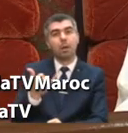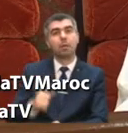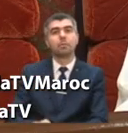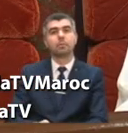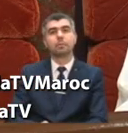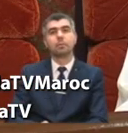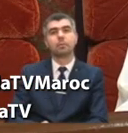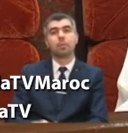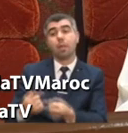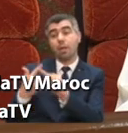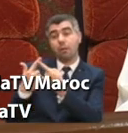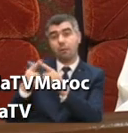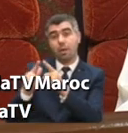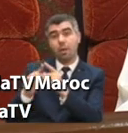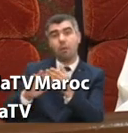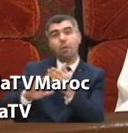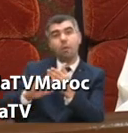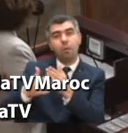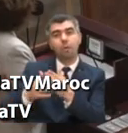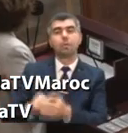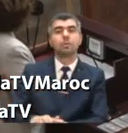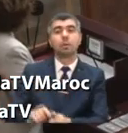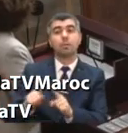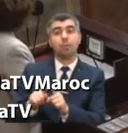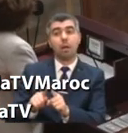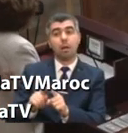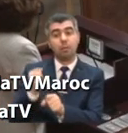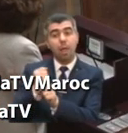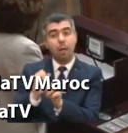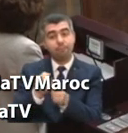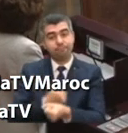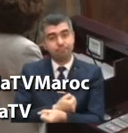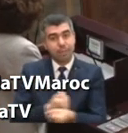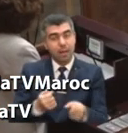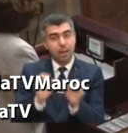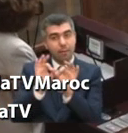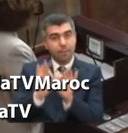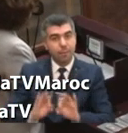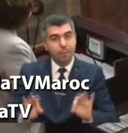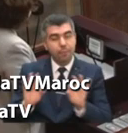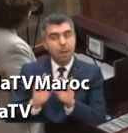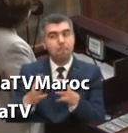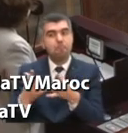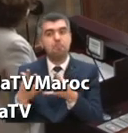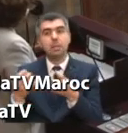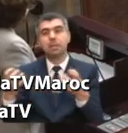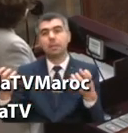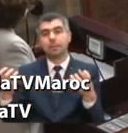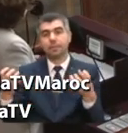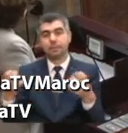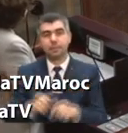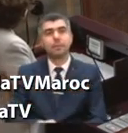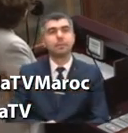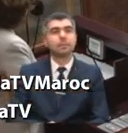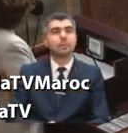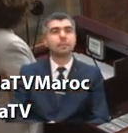بعد فقدان مصدر عيشهم، ذلك أن عددا من القطاعات تضررت